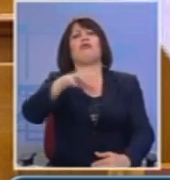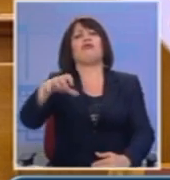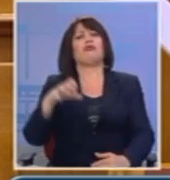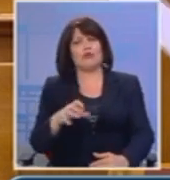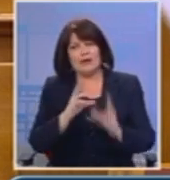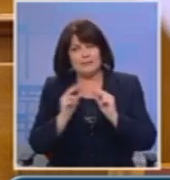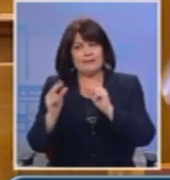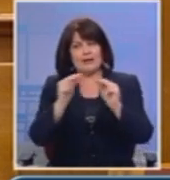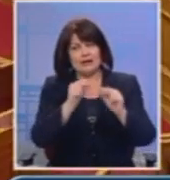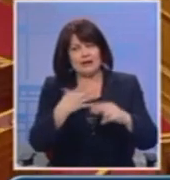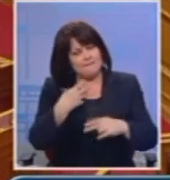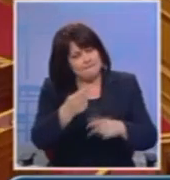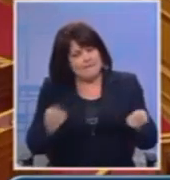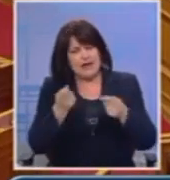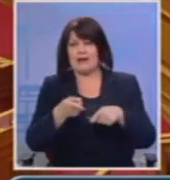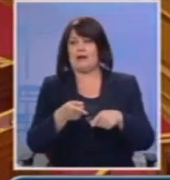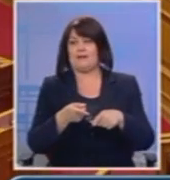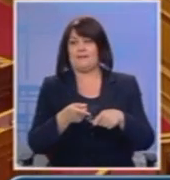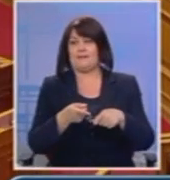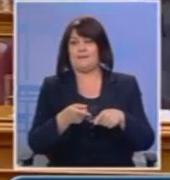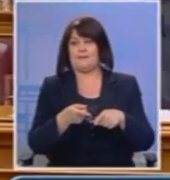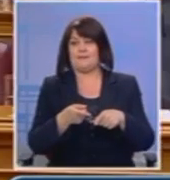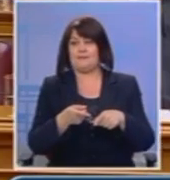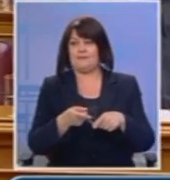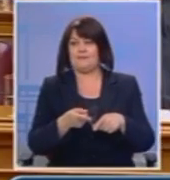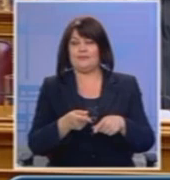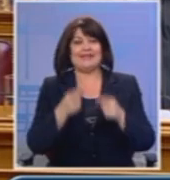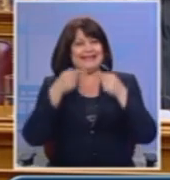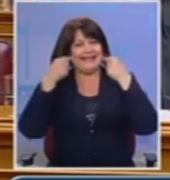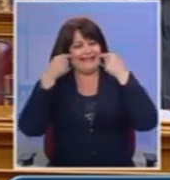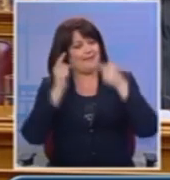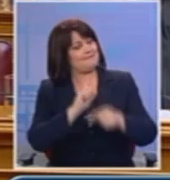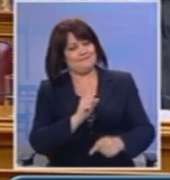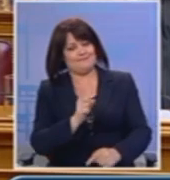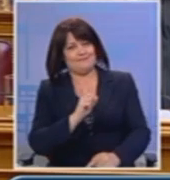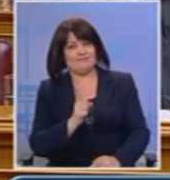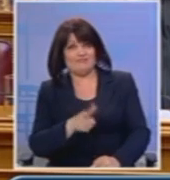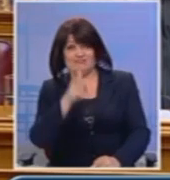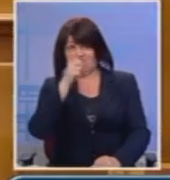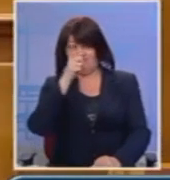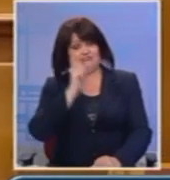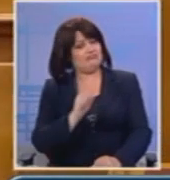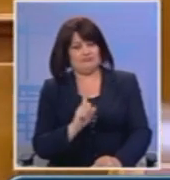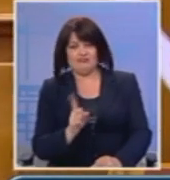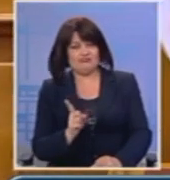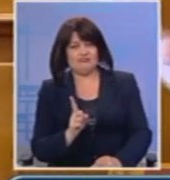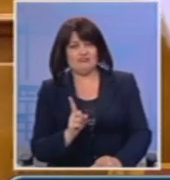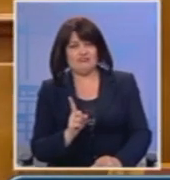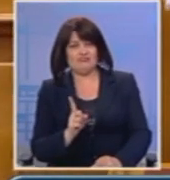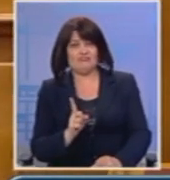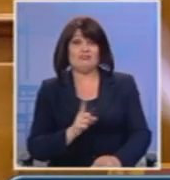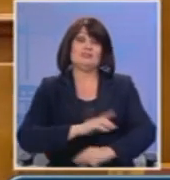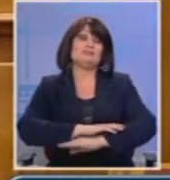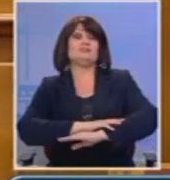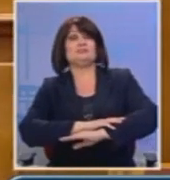κοινοβουλευτικών δημοκρατιών χωρίς να χαμογελάτε χωρίς αλαζονία χωρίς αυτή